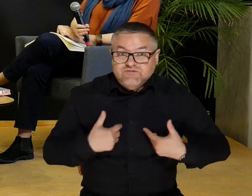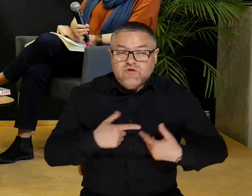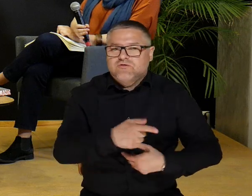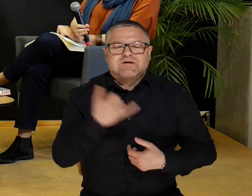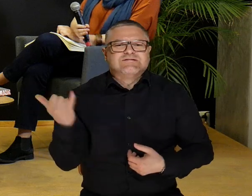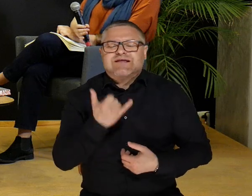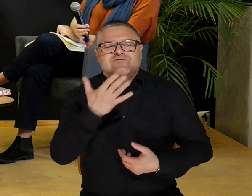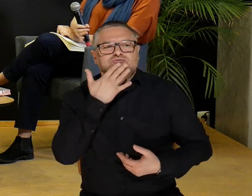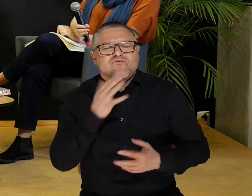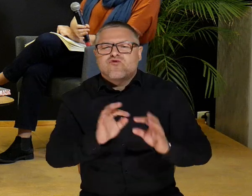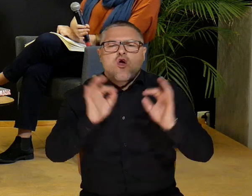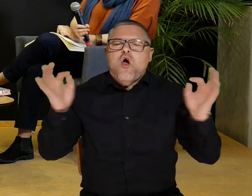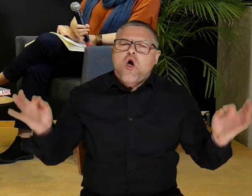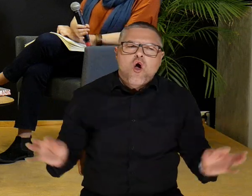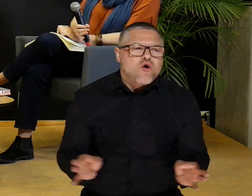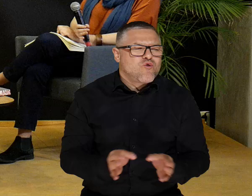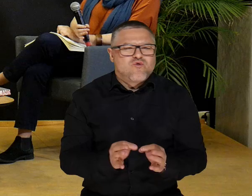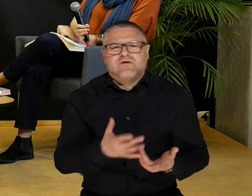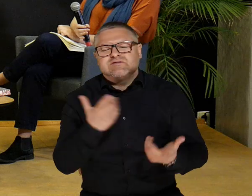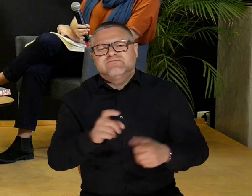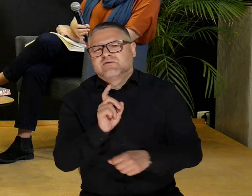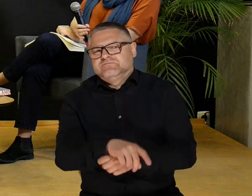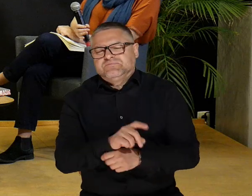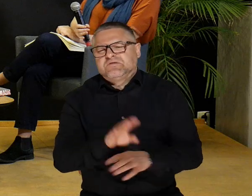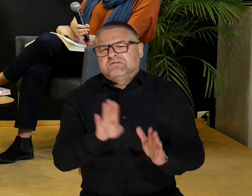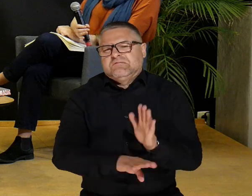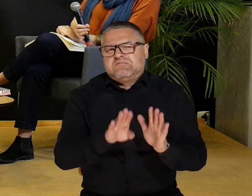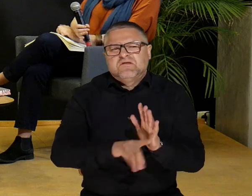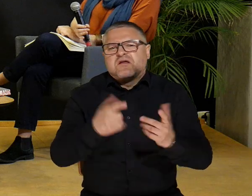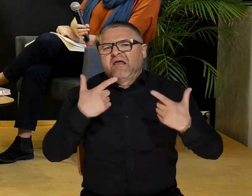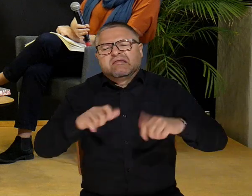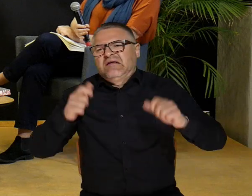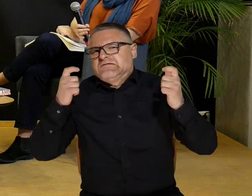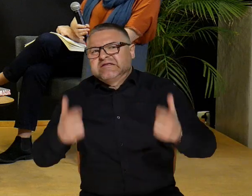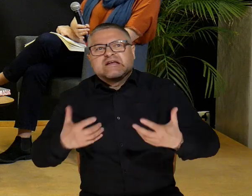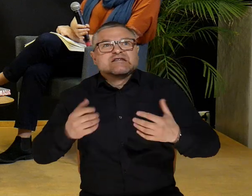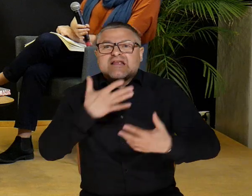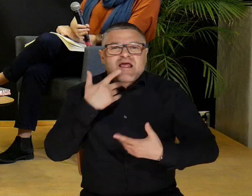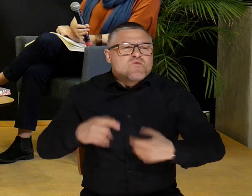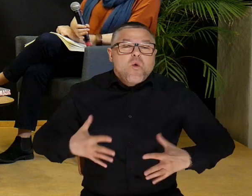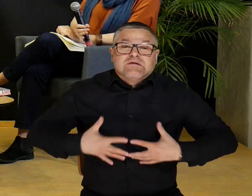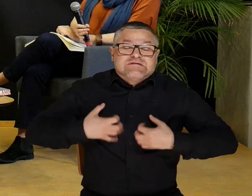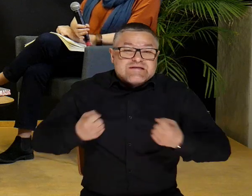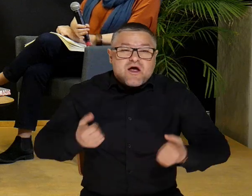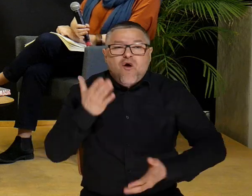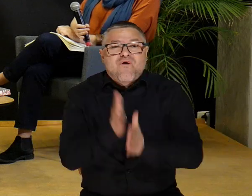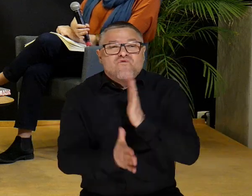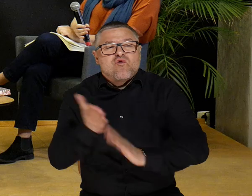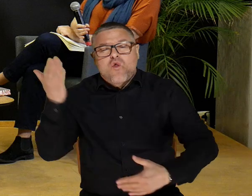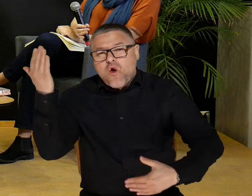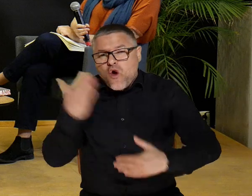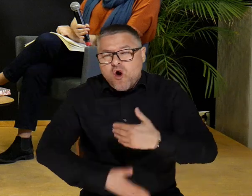bardzo oględnie i tak właściwie bagatelizując, na zasadzie, że właściwie nic takiego strasznego się nie stało. No, wojna się